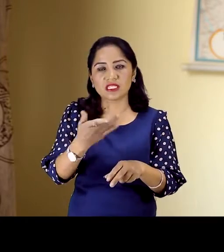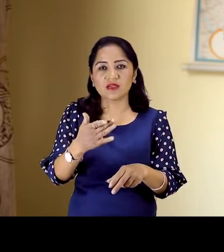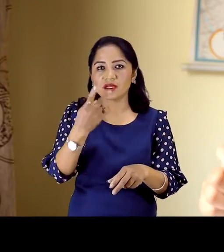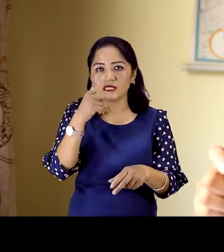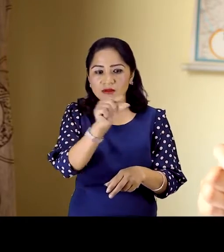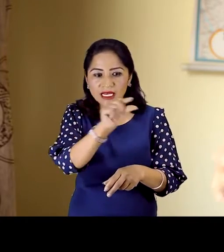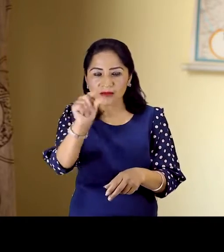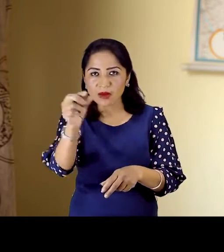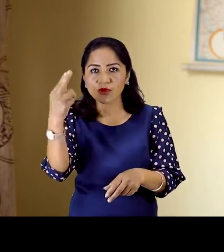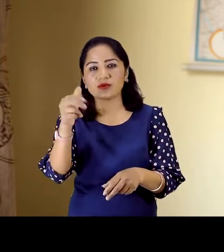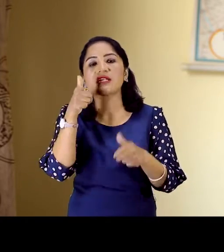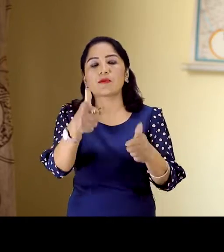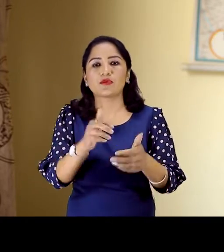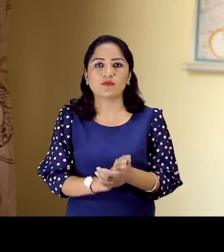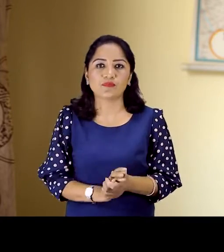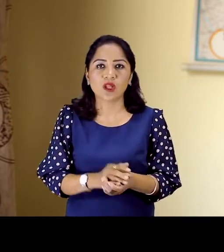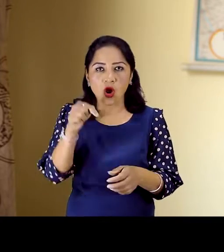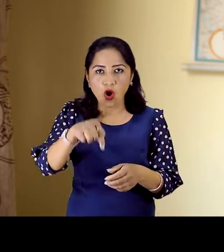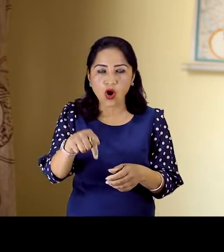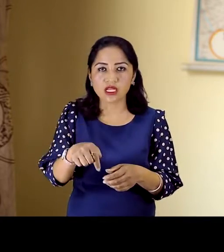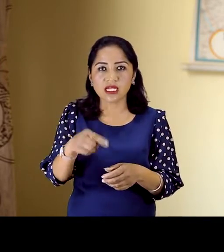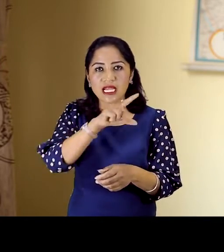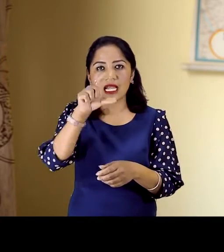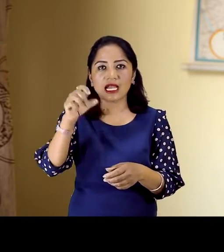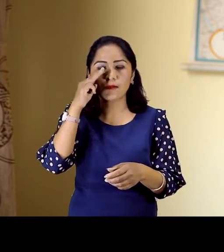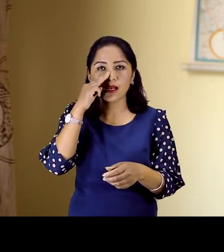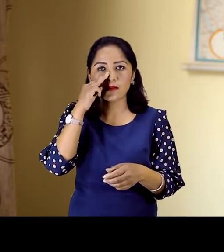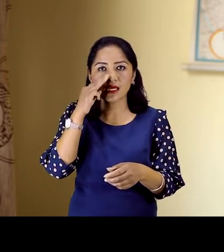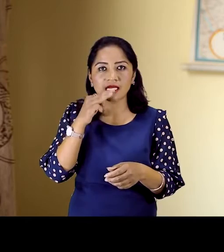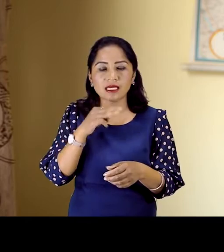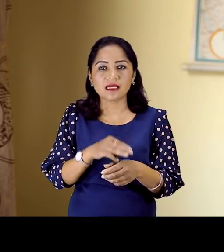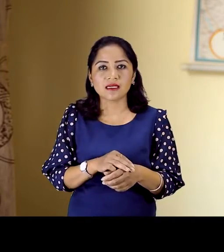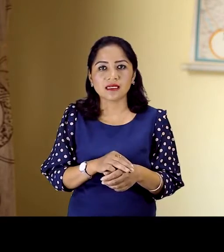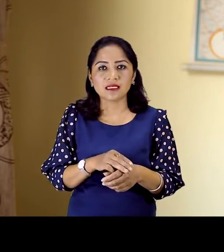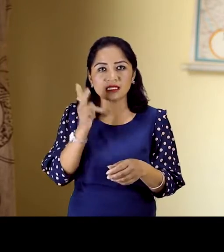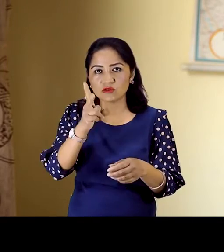फाल शक्यामी आकसा ऊचीत